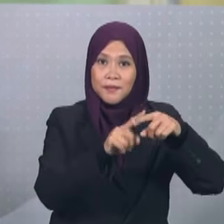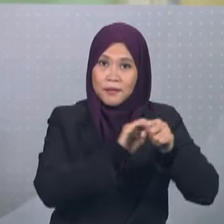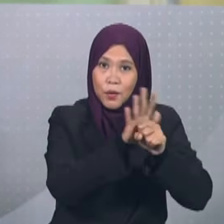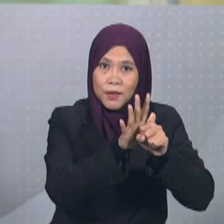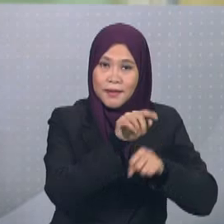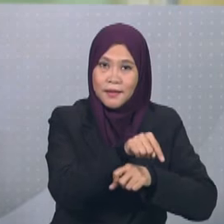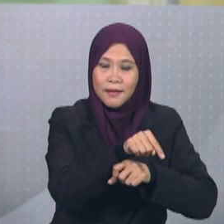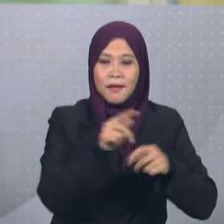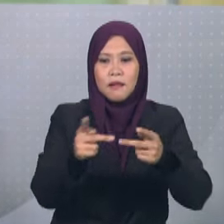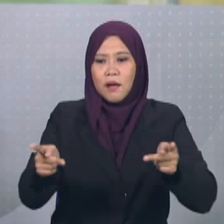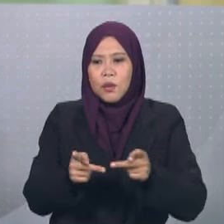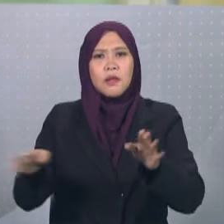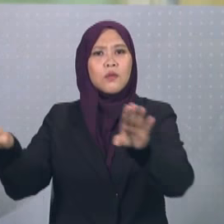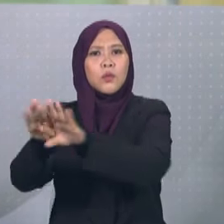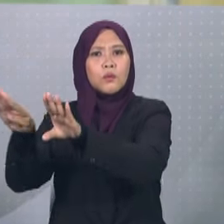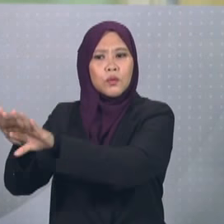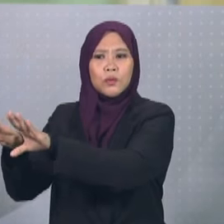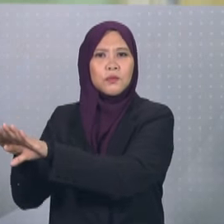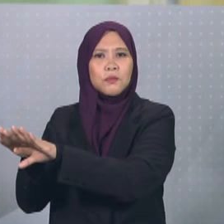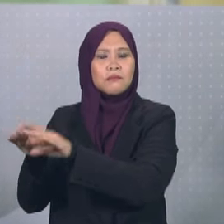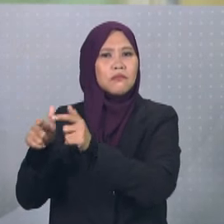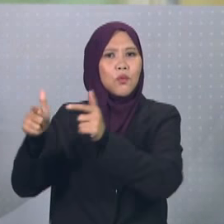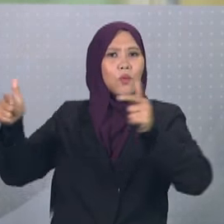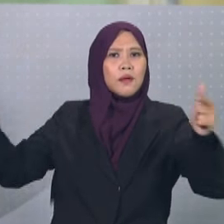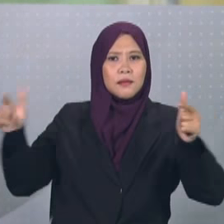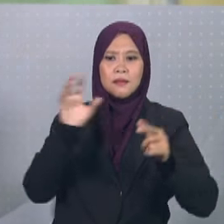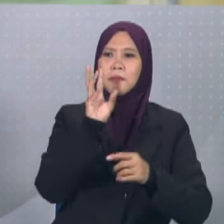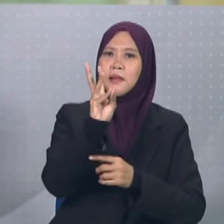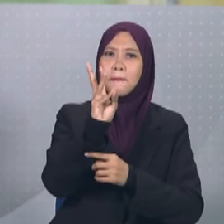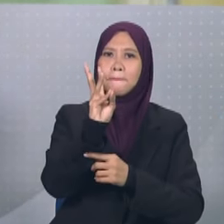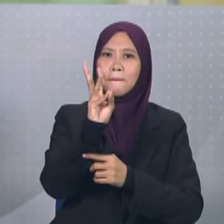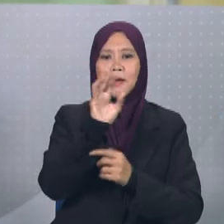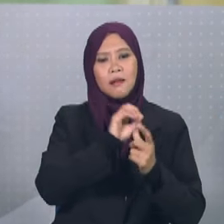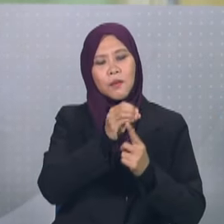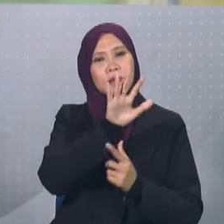tetapi kawasan yang ditutup mungkin terlalu luas sampai